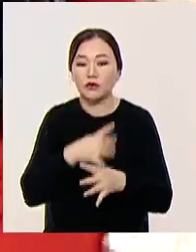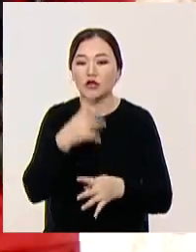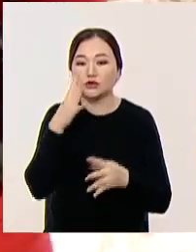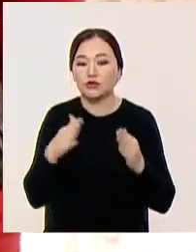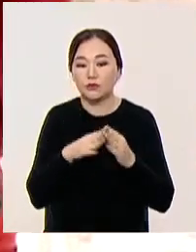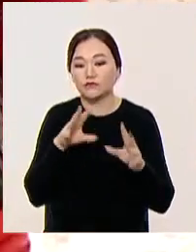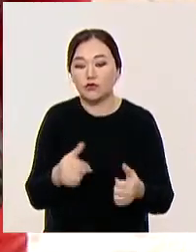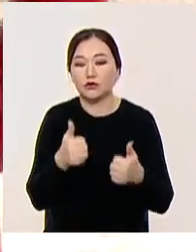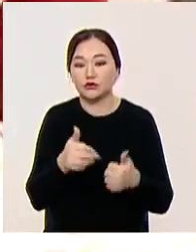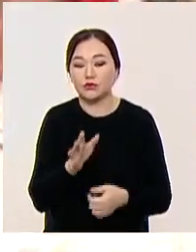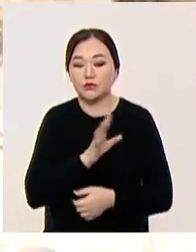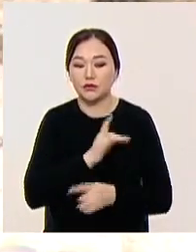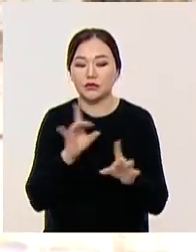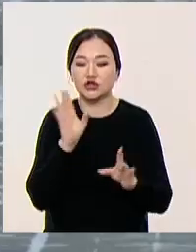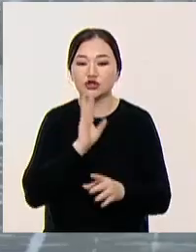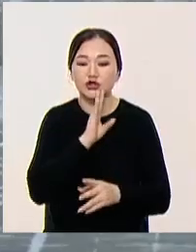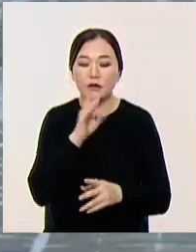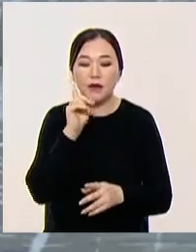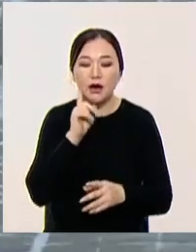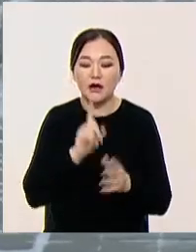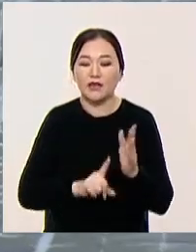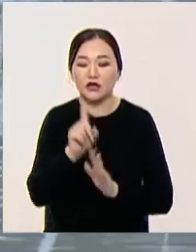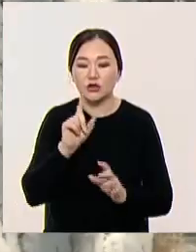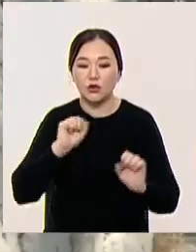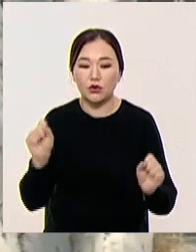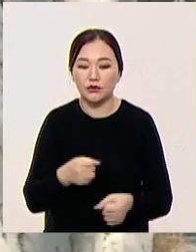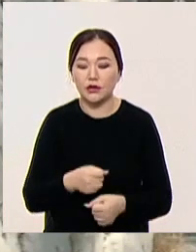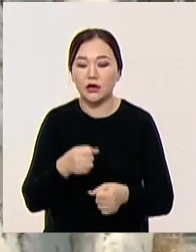И все было хорошо, рассказывает женщина, пока не начались холода.